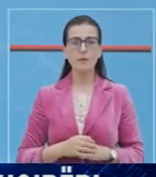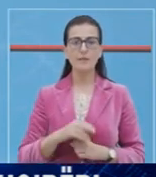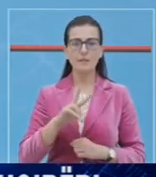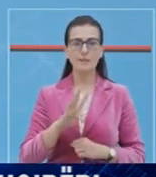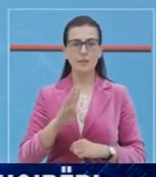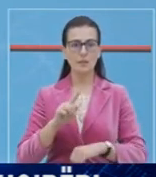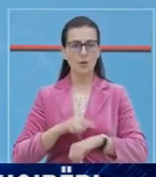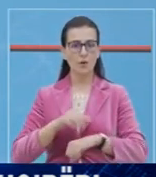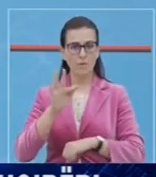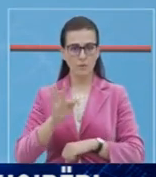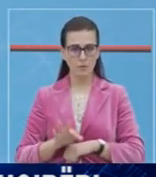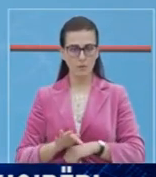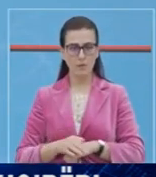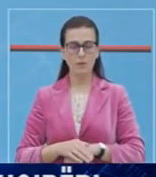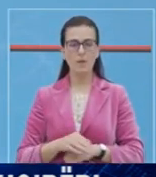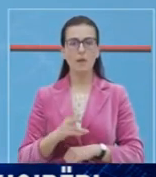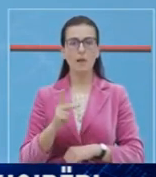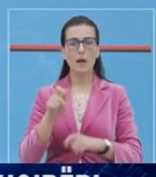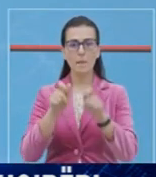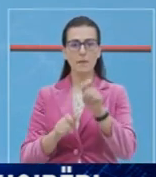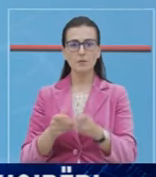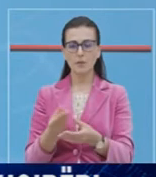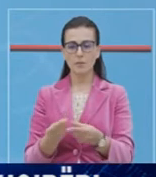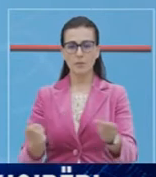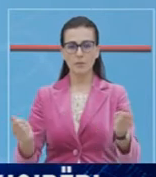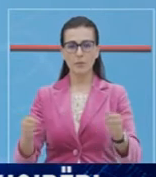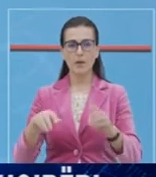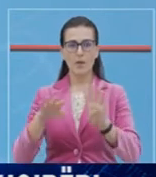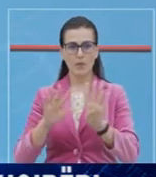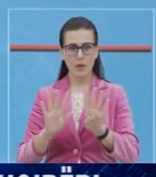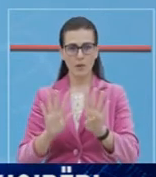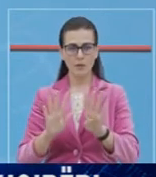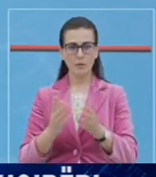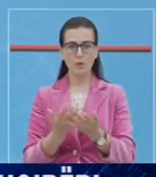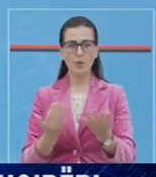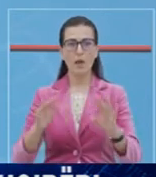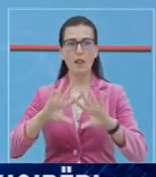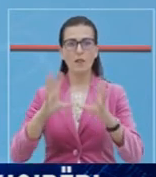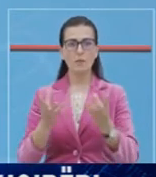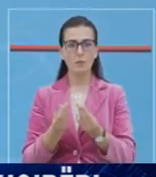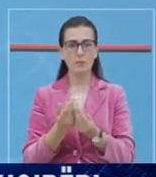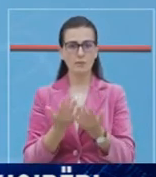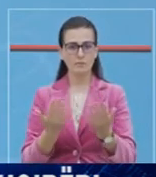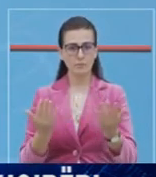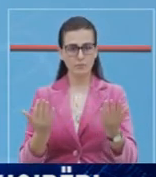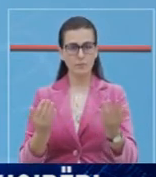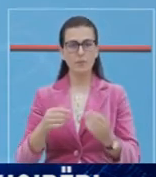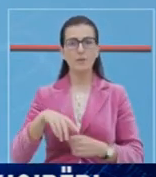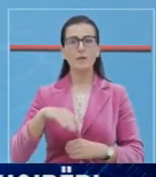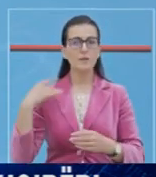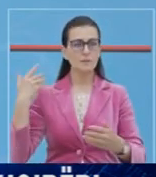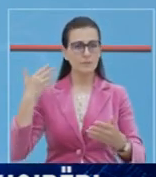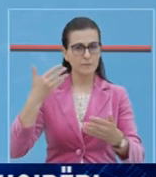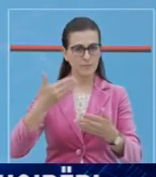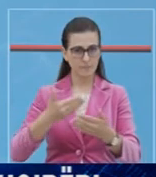Gjatë 24 orve të fundit, janë shëruar 9 qytetar duke e quar nëmrin total të të shëruarve